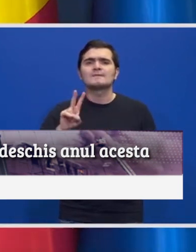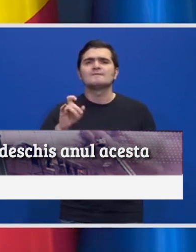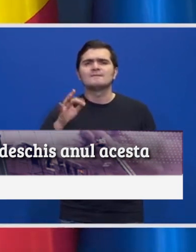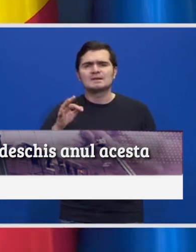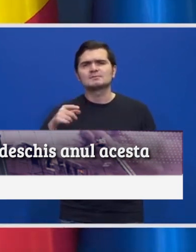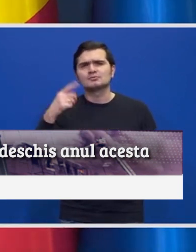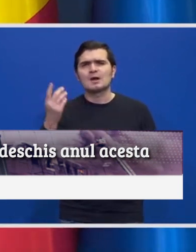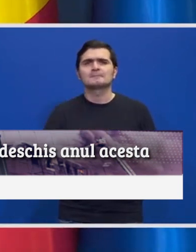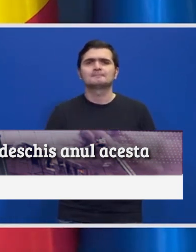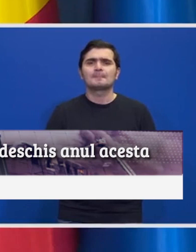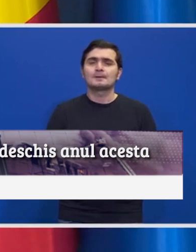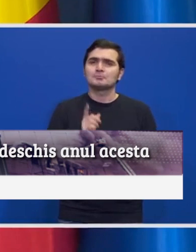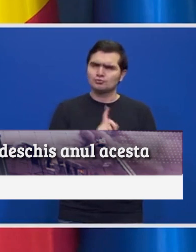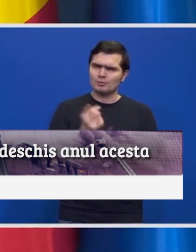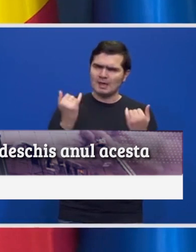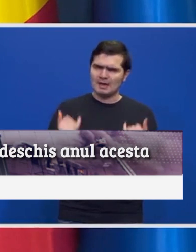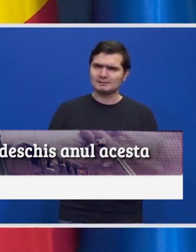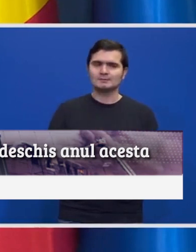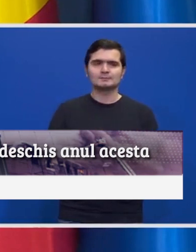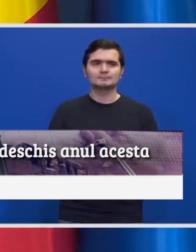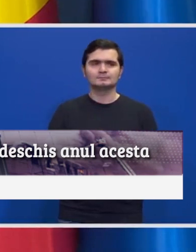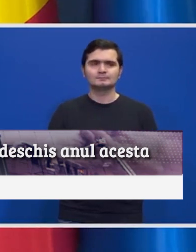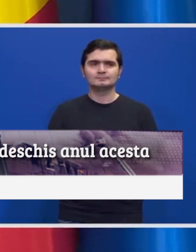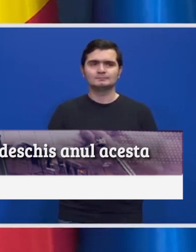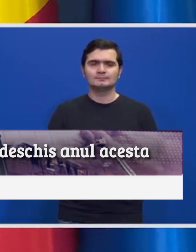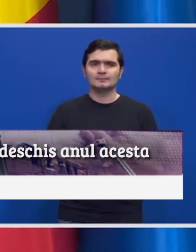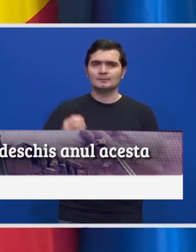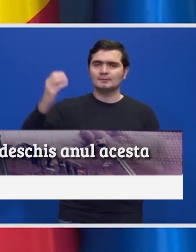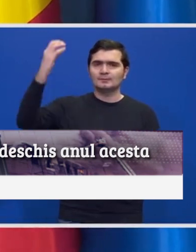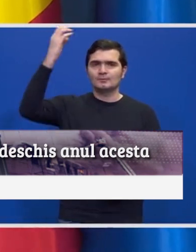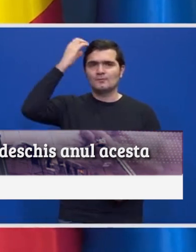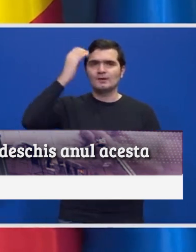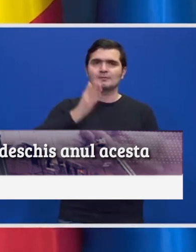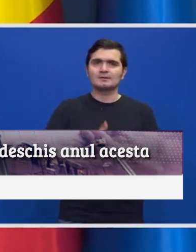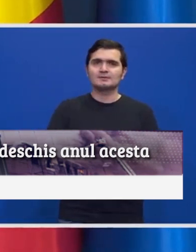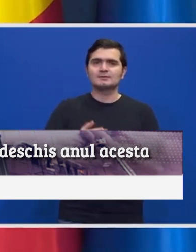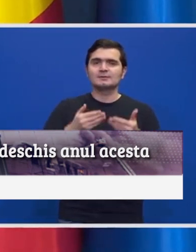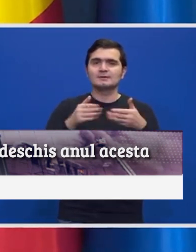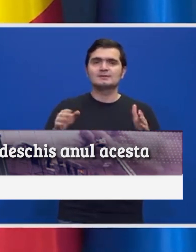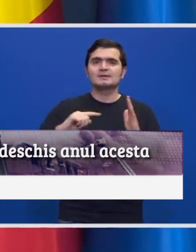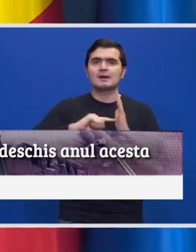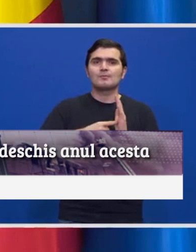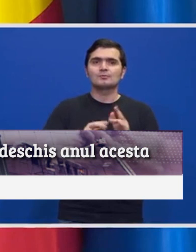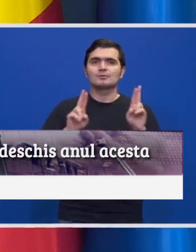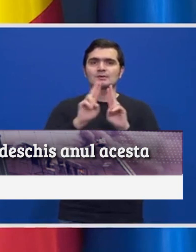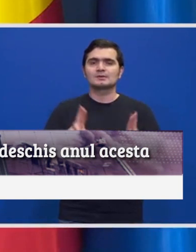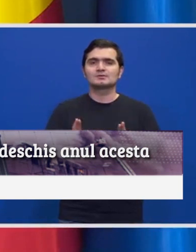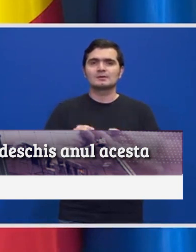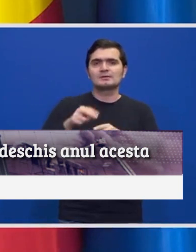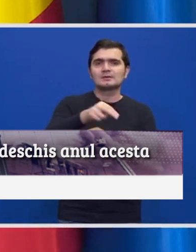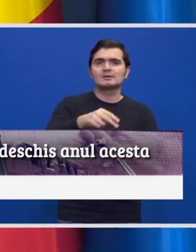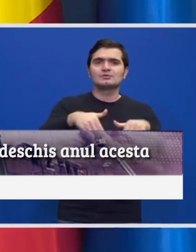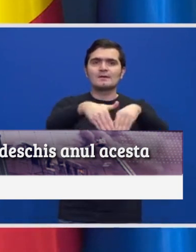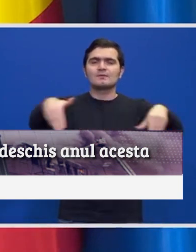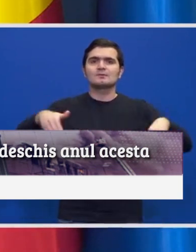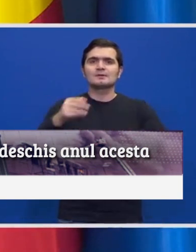românești. Tot astăzi, guvernul a decis deschiderea punctului internațional de trecere a frontierei de stat și a biroului vamal de